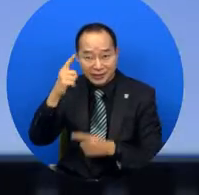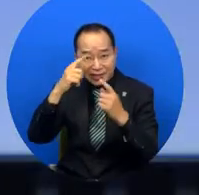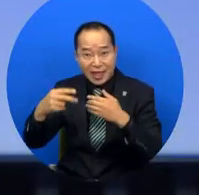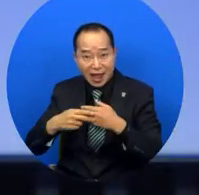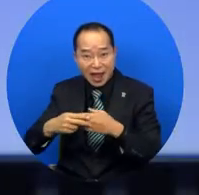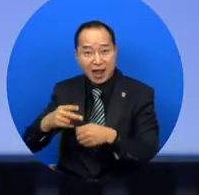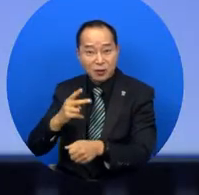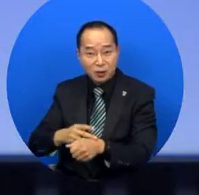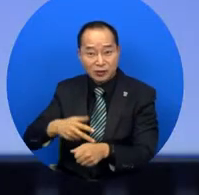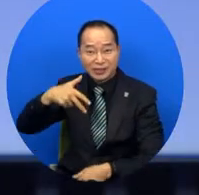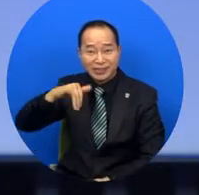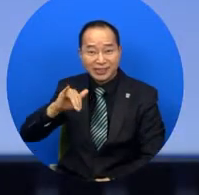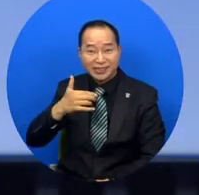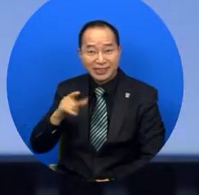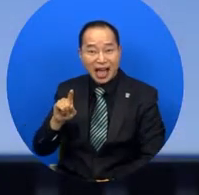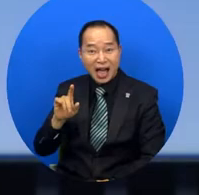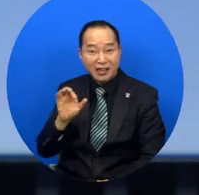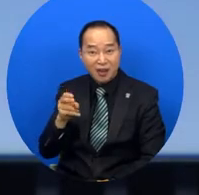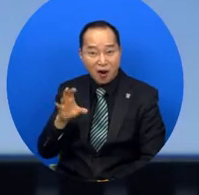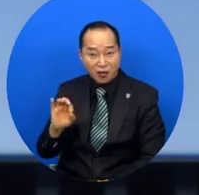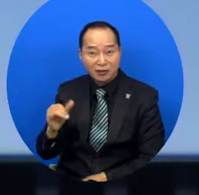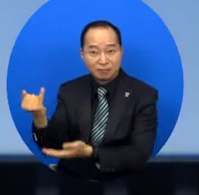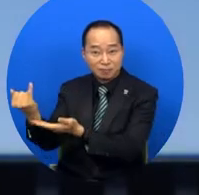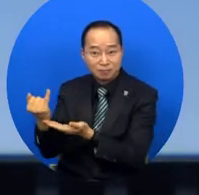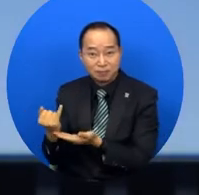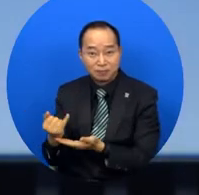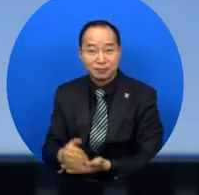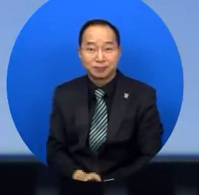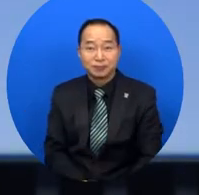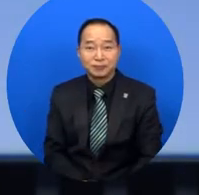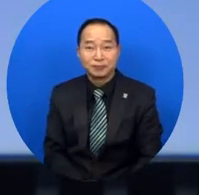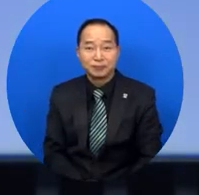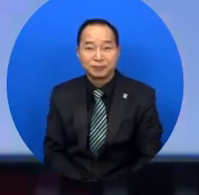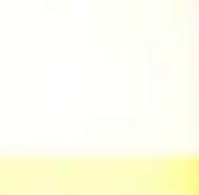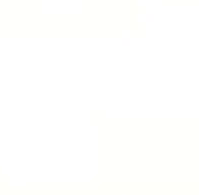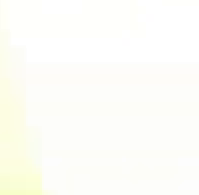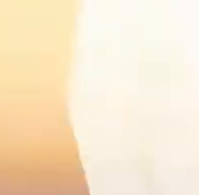존스 홉킨스 의과대학 진하영 교수께 그 이야기를 직접 들어봅니다.